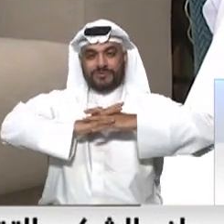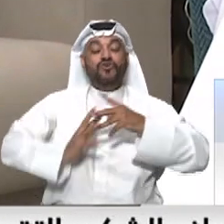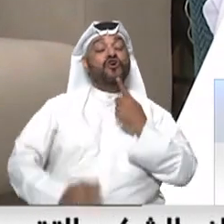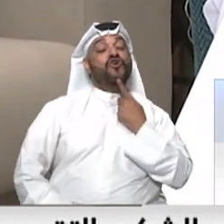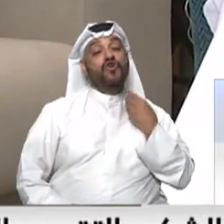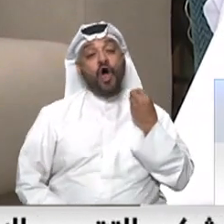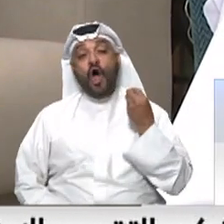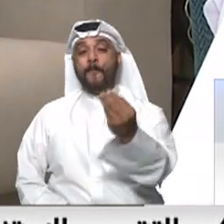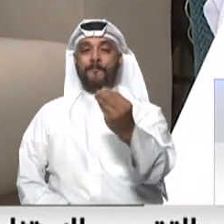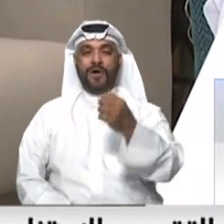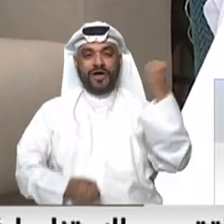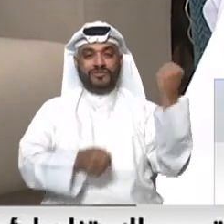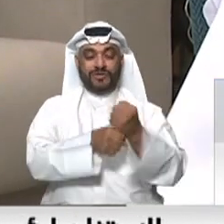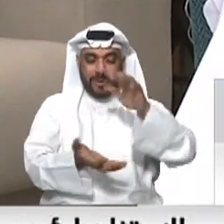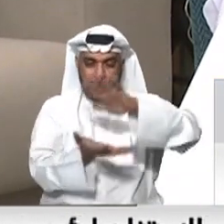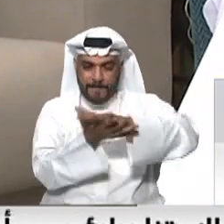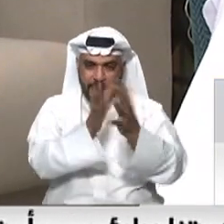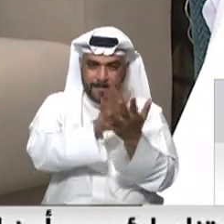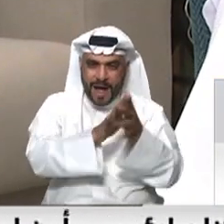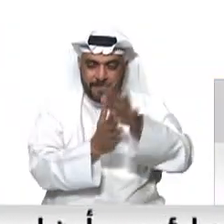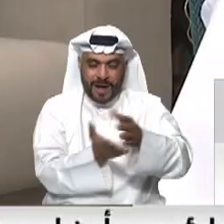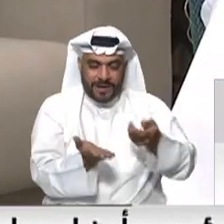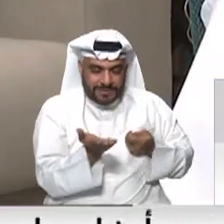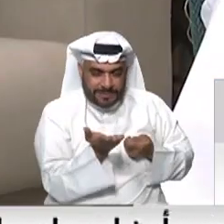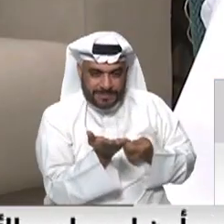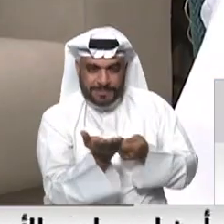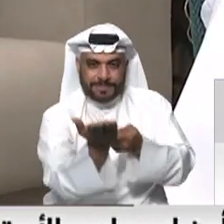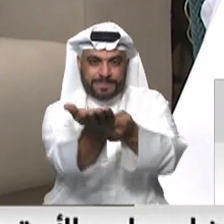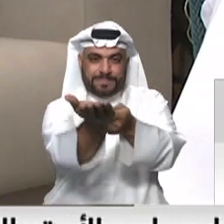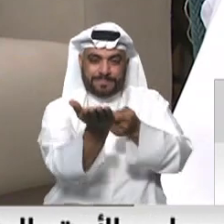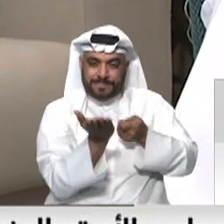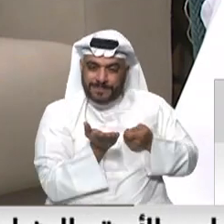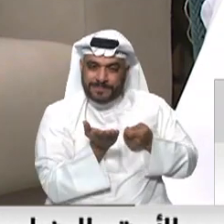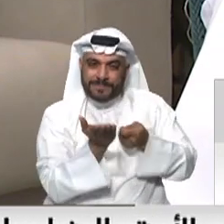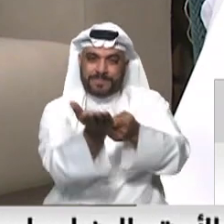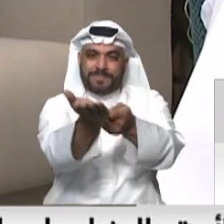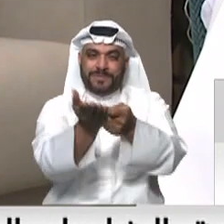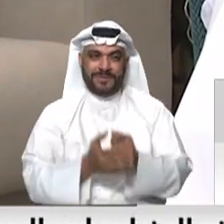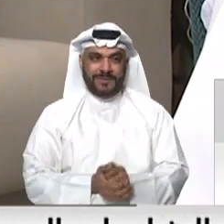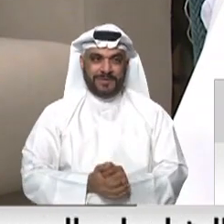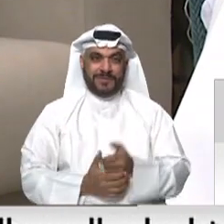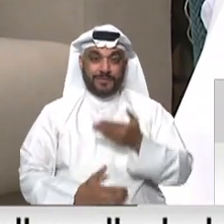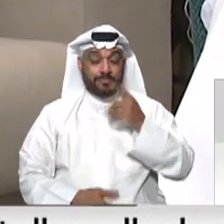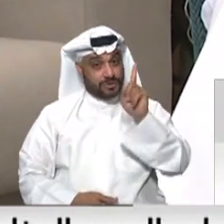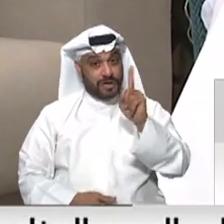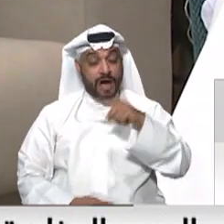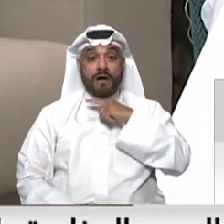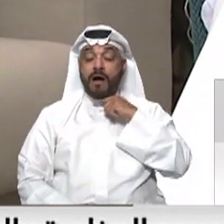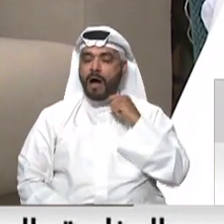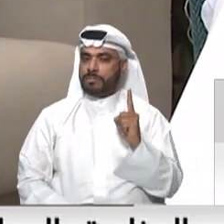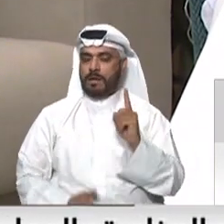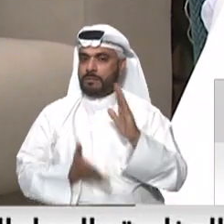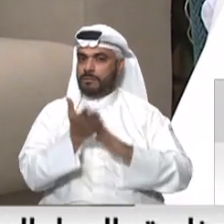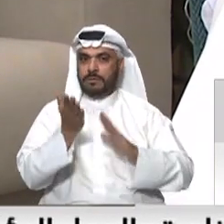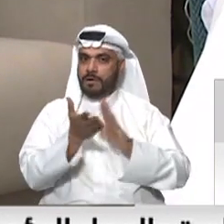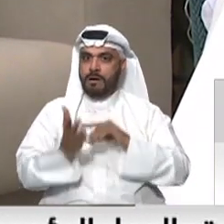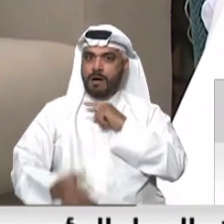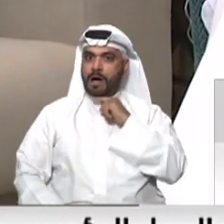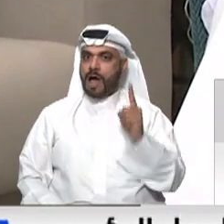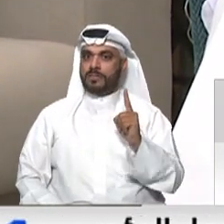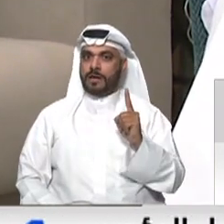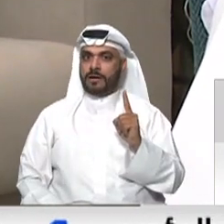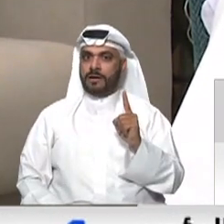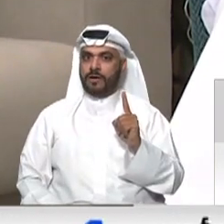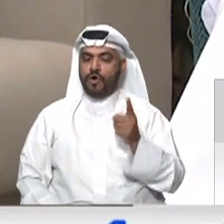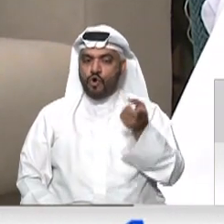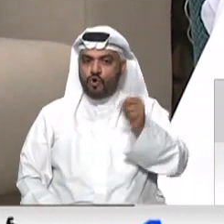نروح المخبز الآلي عشان نخدم الوطن. والله كان شعور خطر صراحة، يعني كان كنا حياتنا في